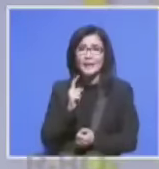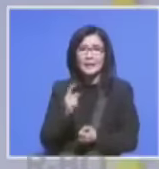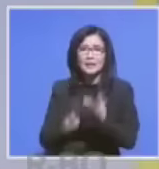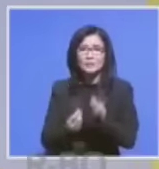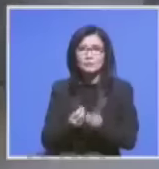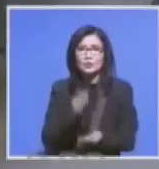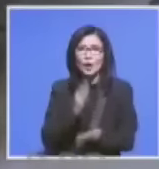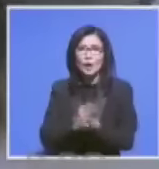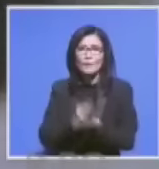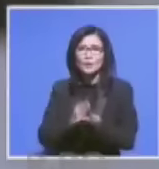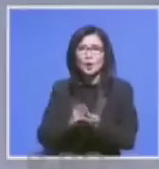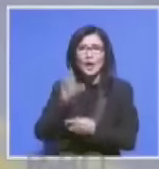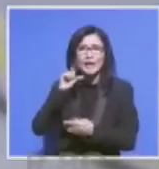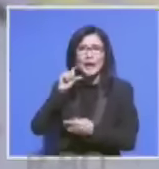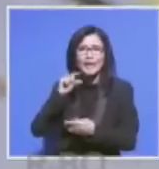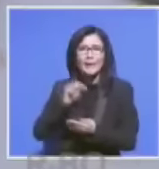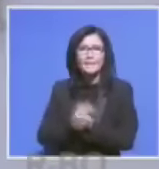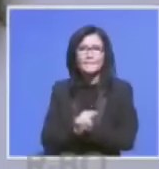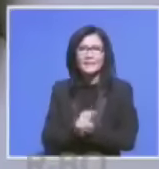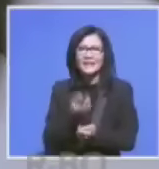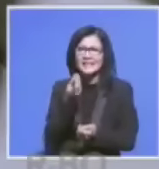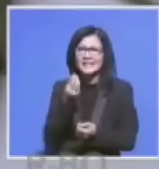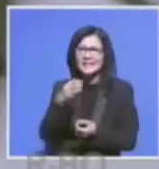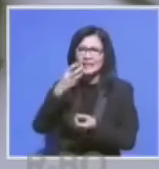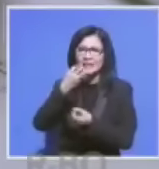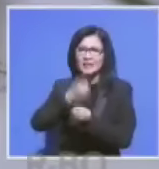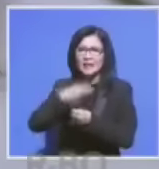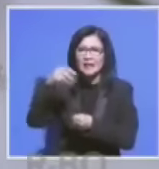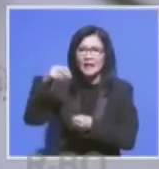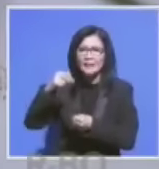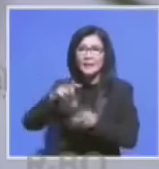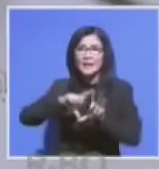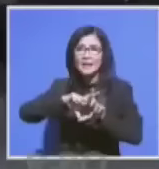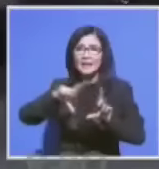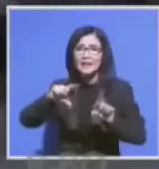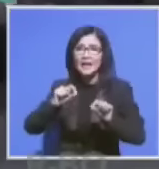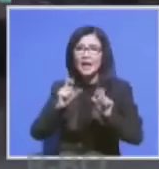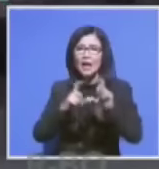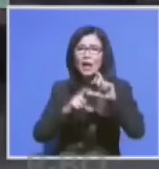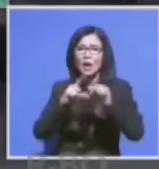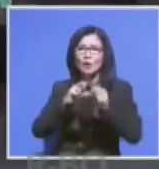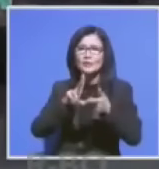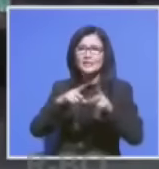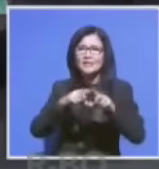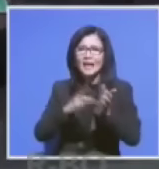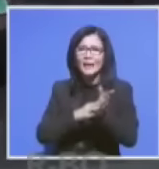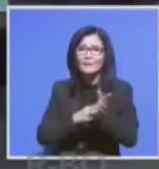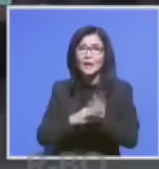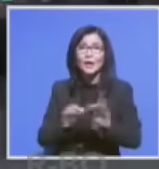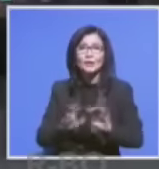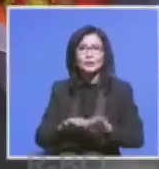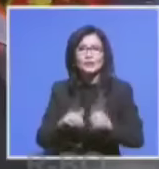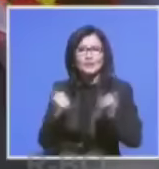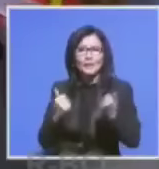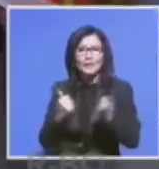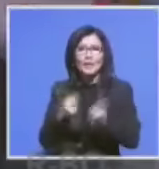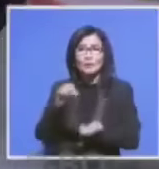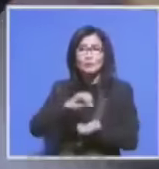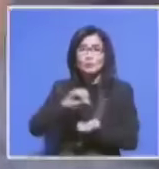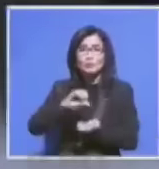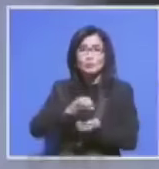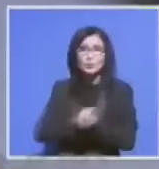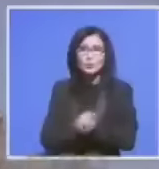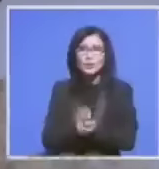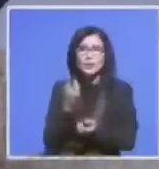potongan ayam bersama sedikit garam dan daun salam. Sambil tunggu matang, siapkan yuk bumbu sausnya. Ada